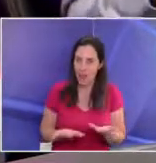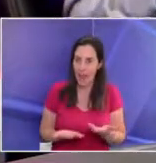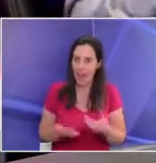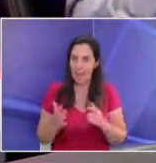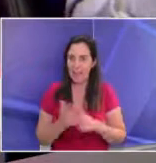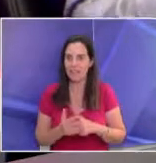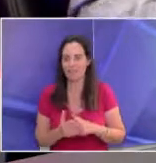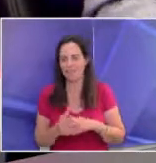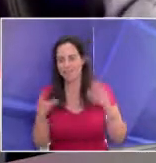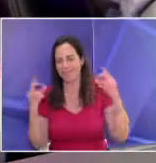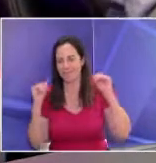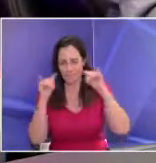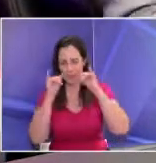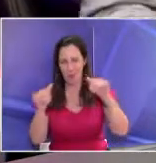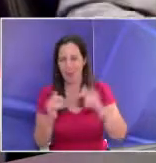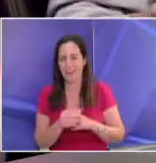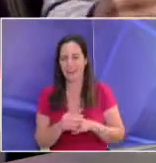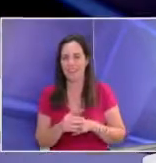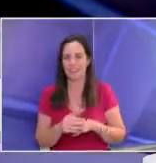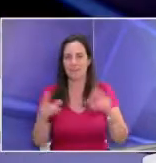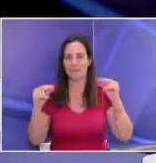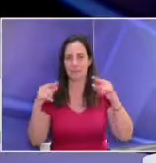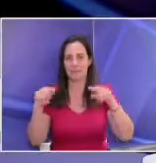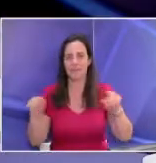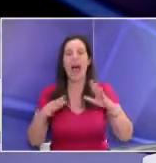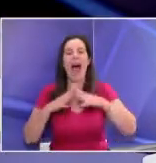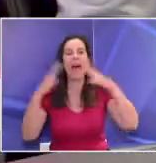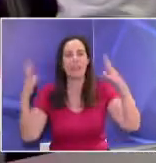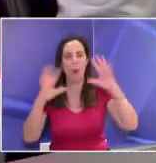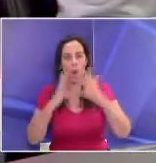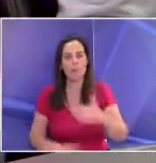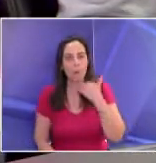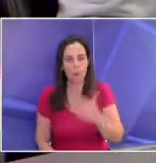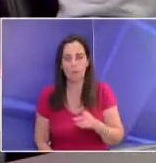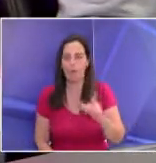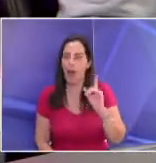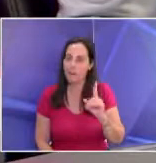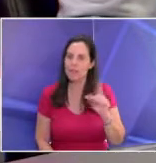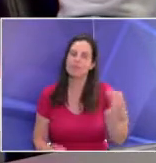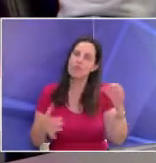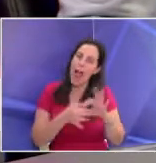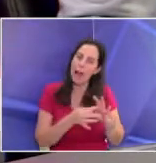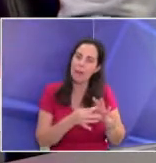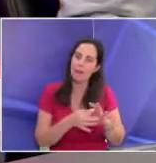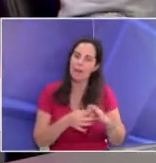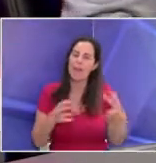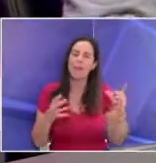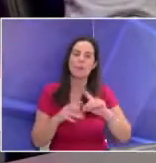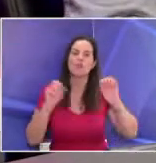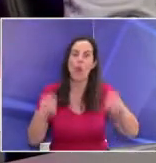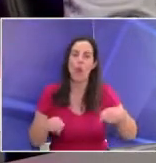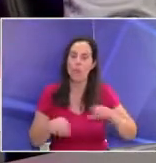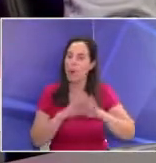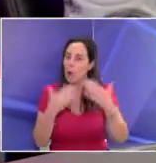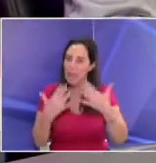של האדרה של אומנים... היא שמאלנית מדי. מנגנון של האדרה של אומנים גרועים, אבל הם שייכים לקאט השלטת. עכשיו,